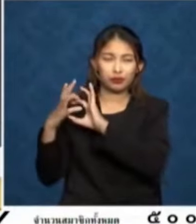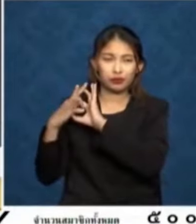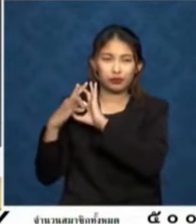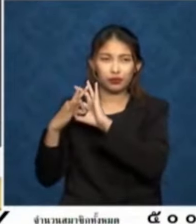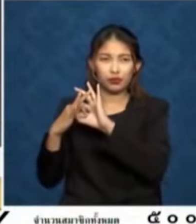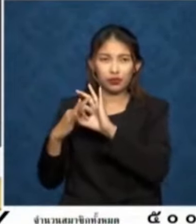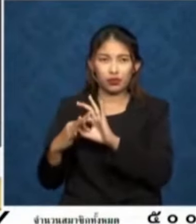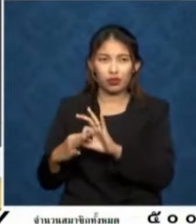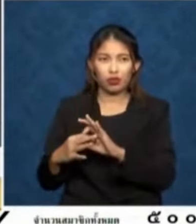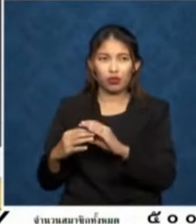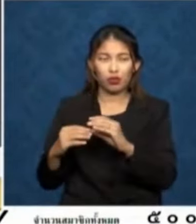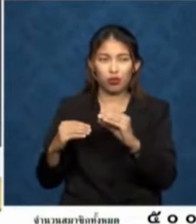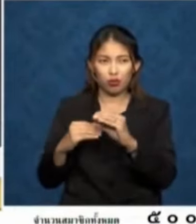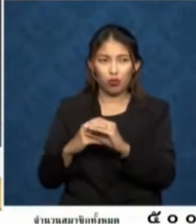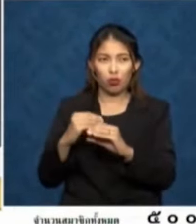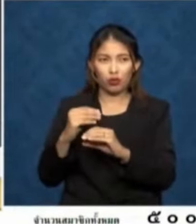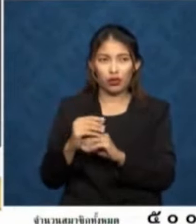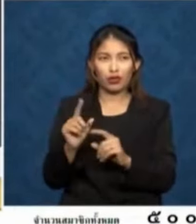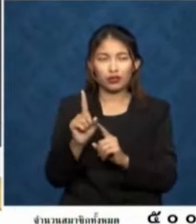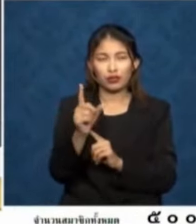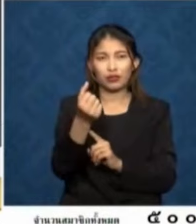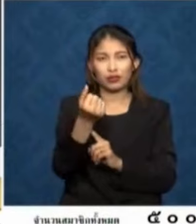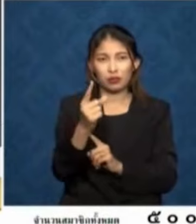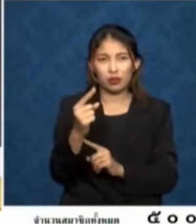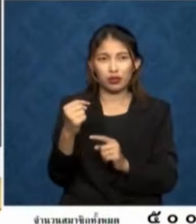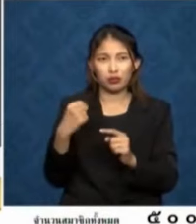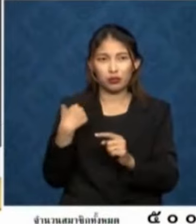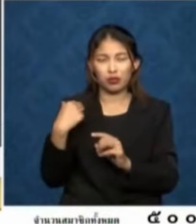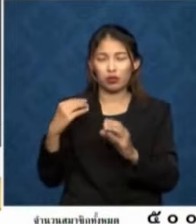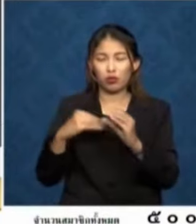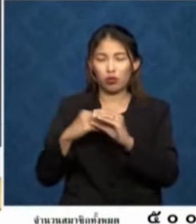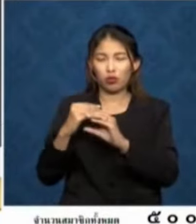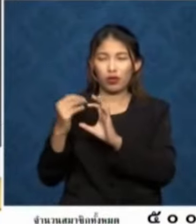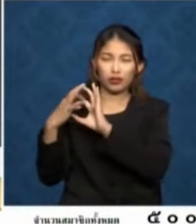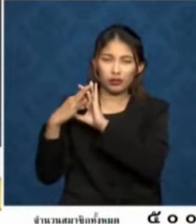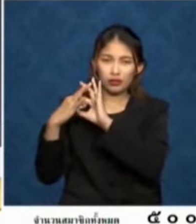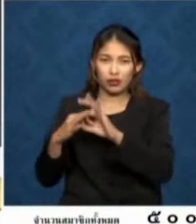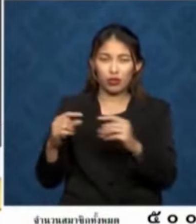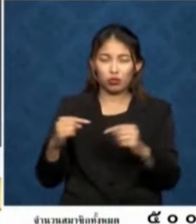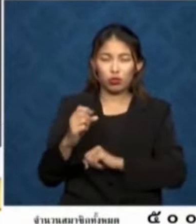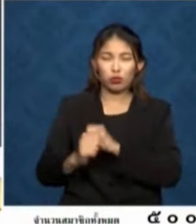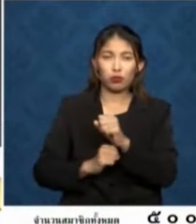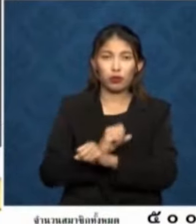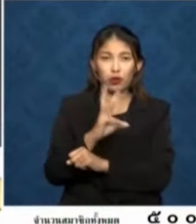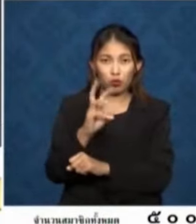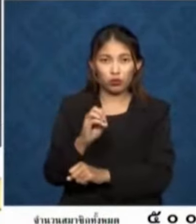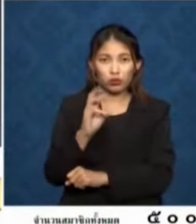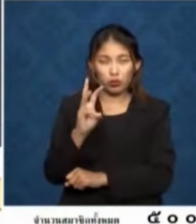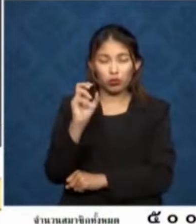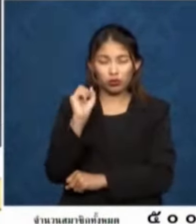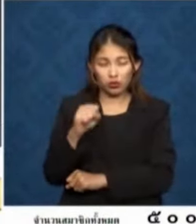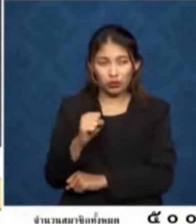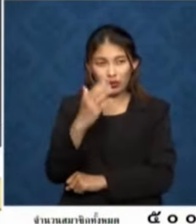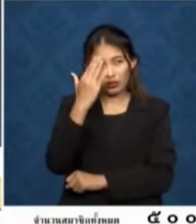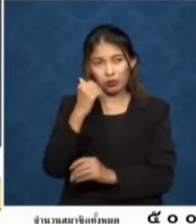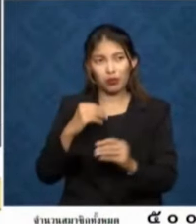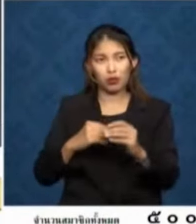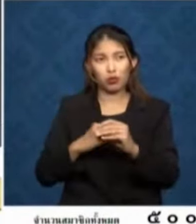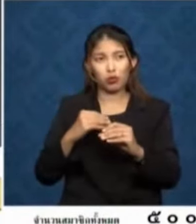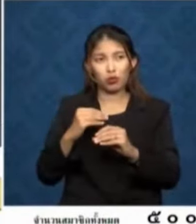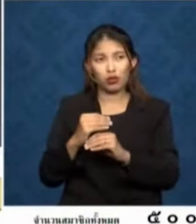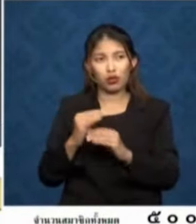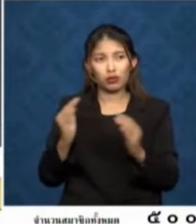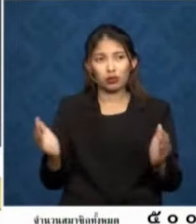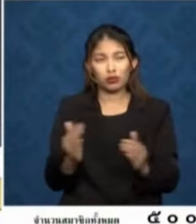เอ้ยโครงการที่ 11เนี่ยนะคะสืบเนื่องเรมาจากโครงการของปี 66หรือไม่นะคะแต่โครงการส่งเสริมและพัฒนาการ